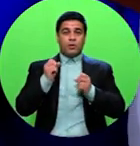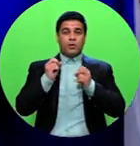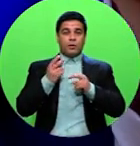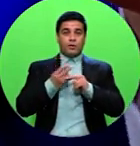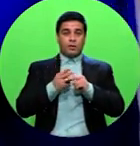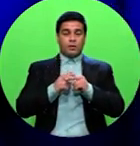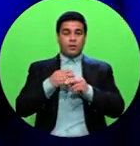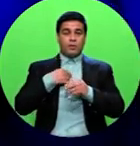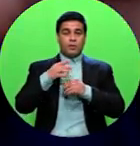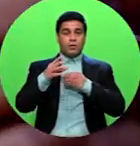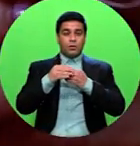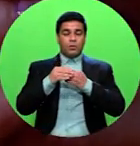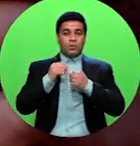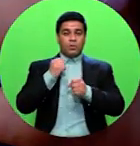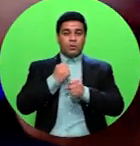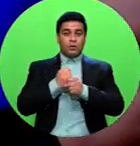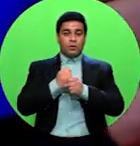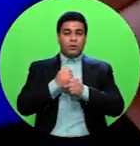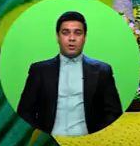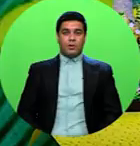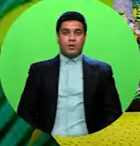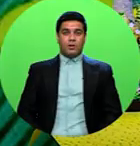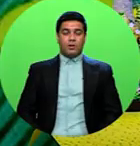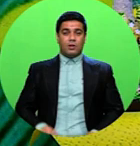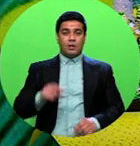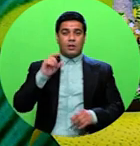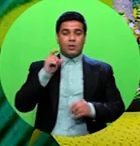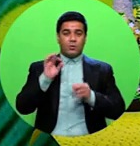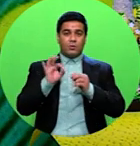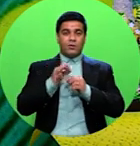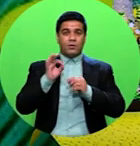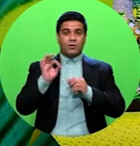таким образом делаем петельку и сквозь петельку пропускаем иголочку.